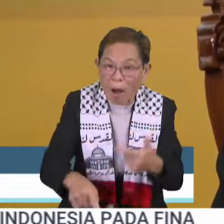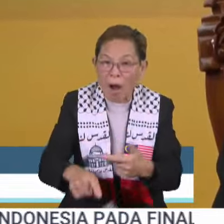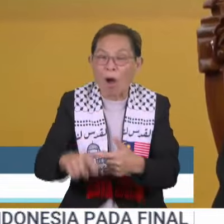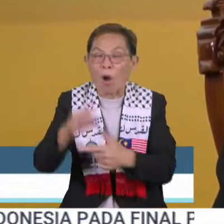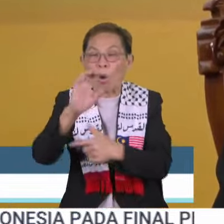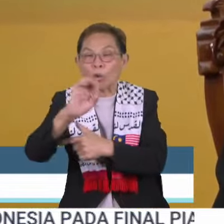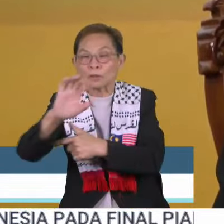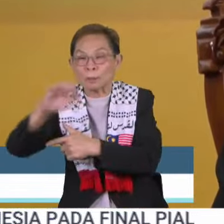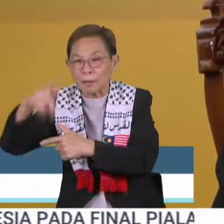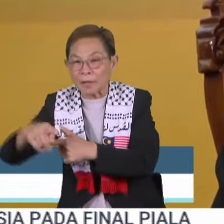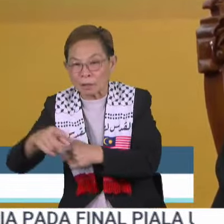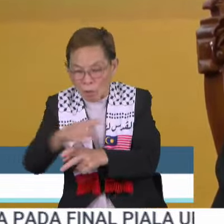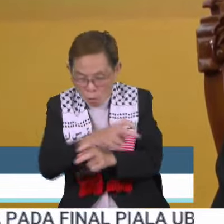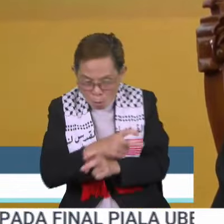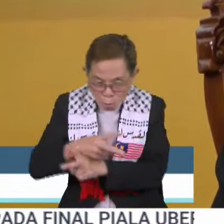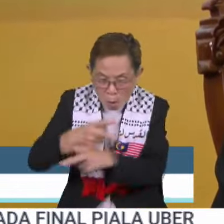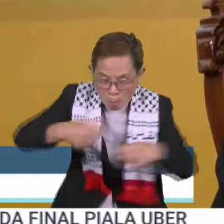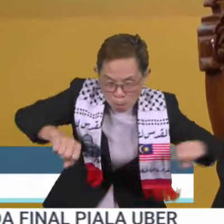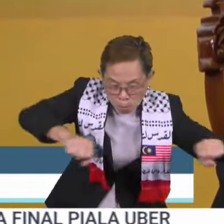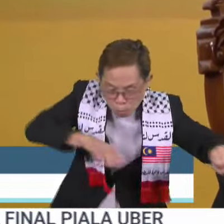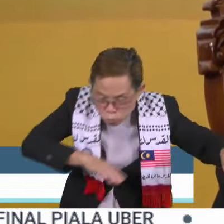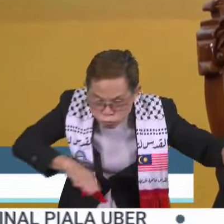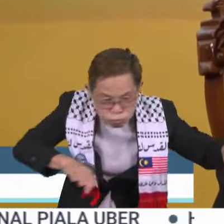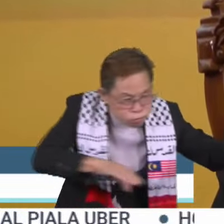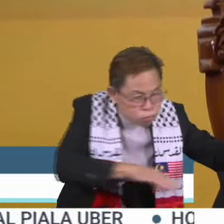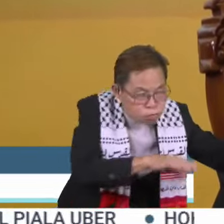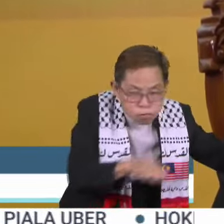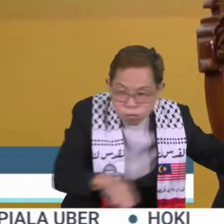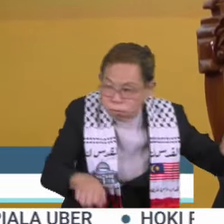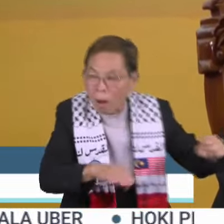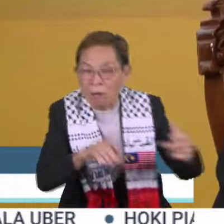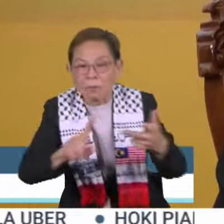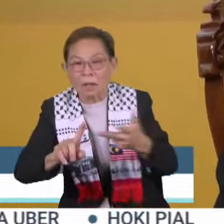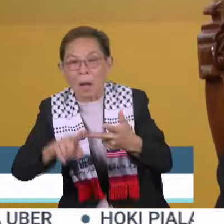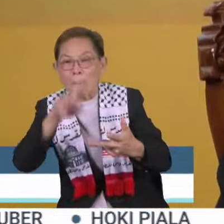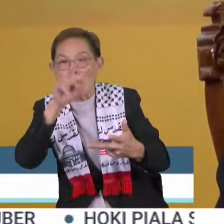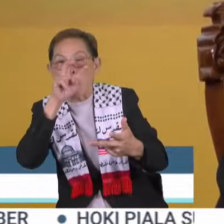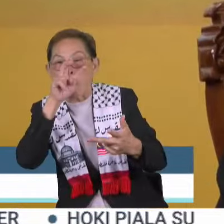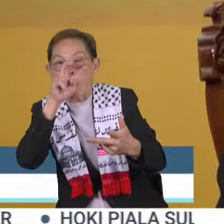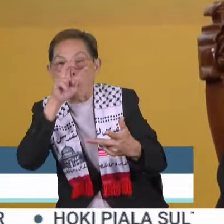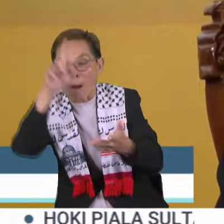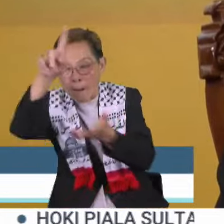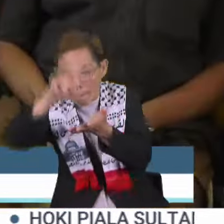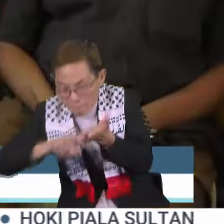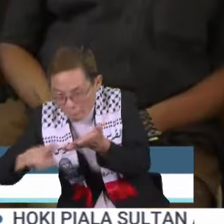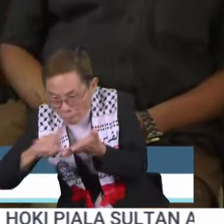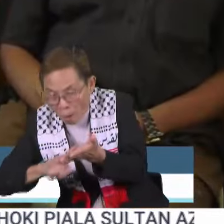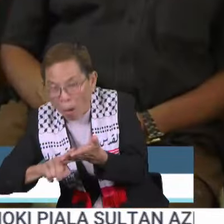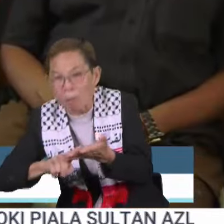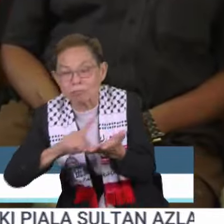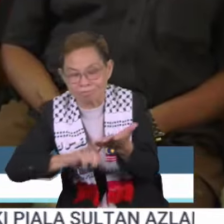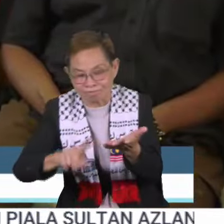rondaan musikal dan kereta. So kita akan perketatkan di seorang pemeriksaan lah.